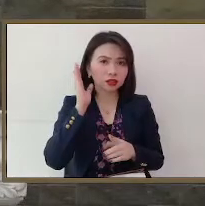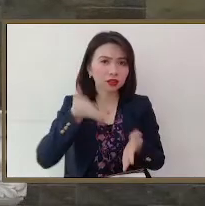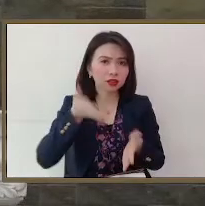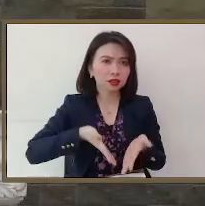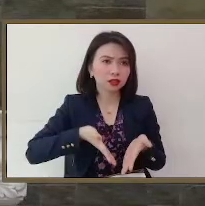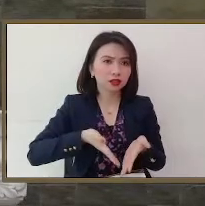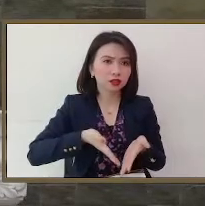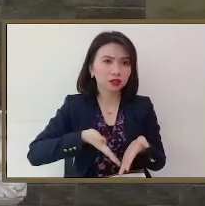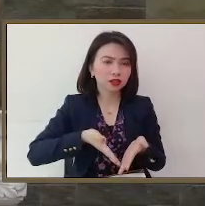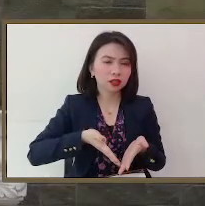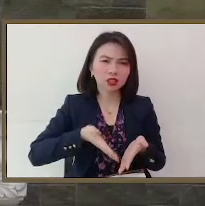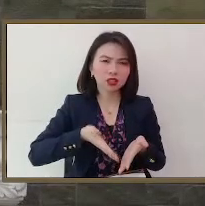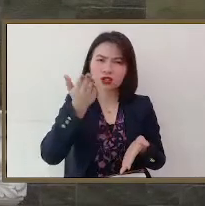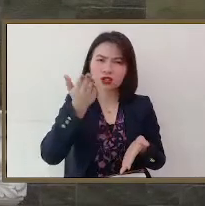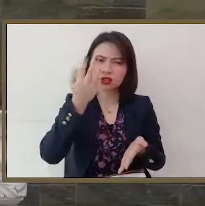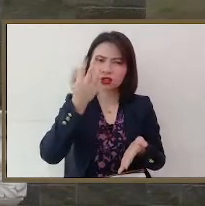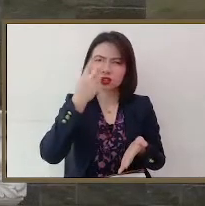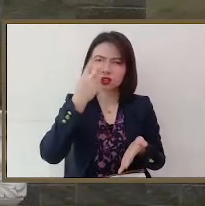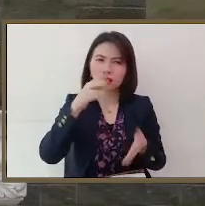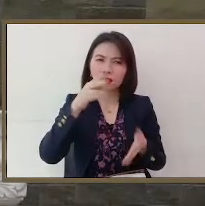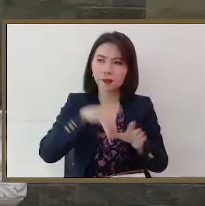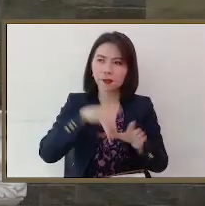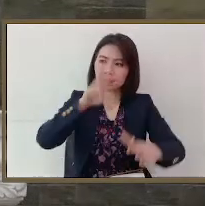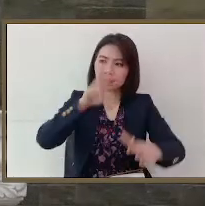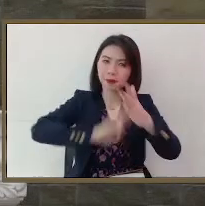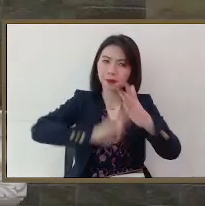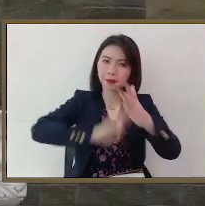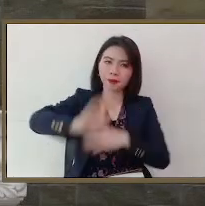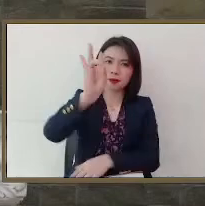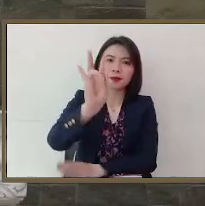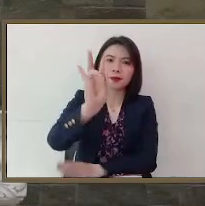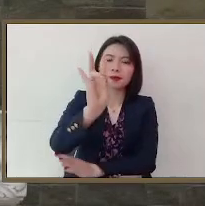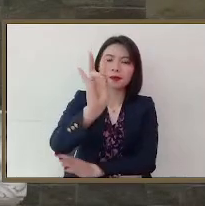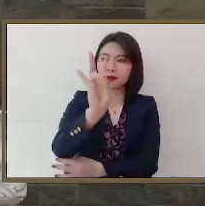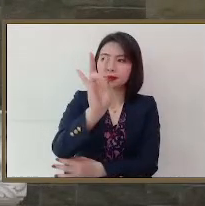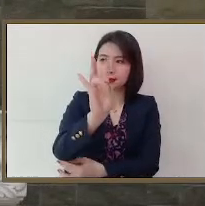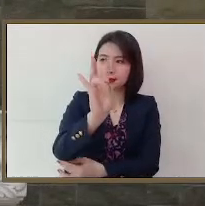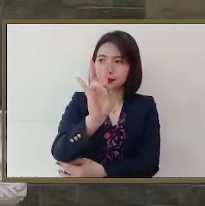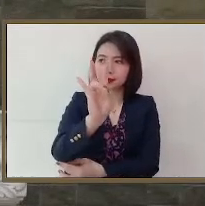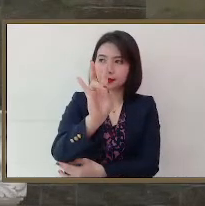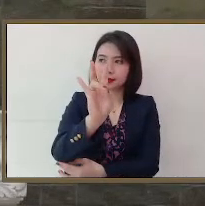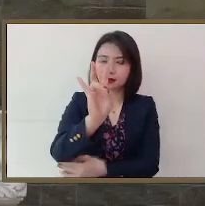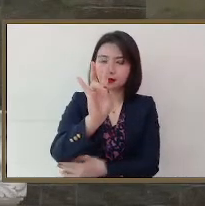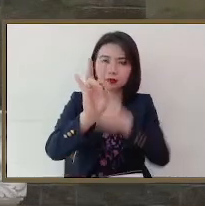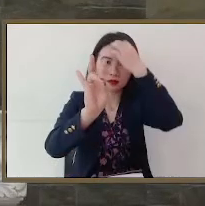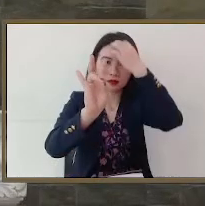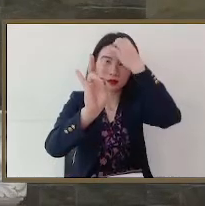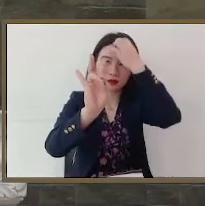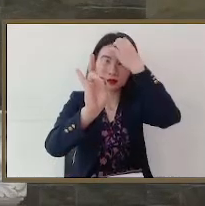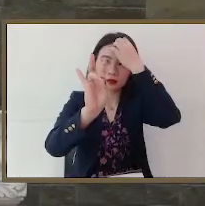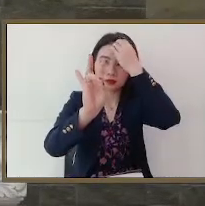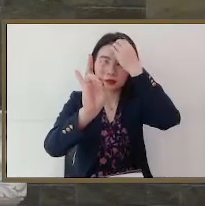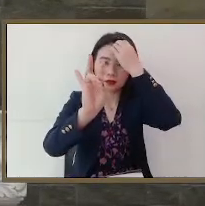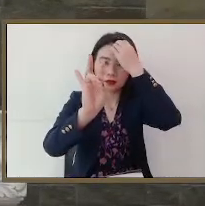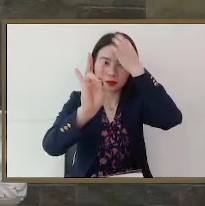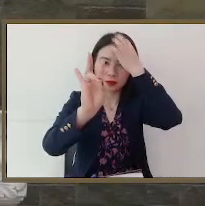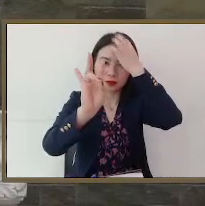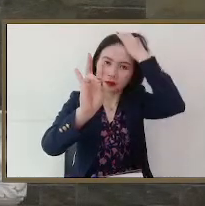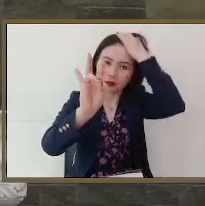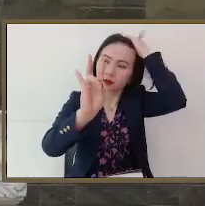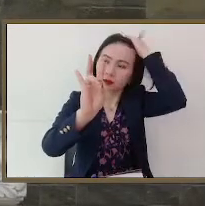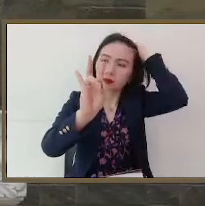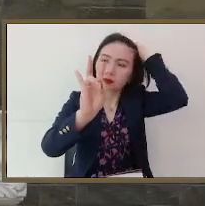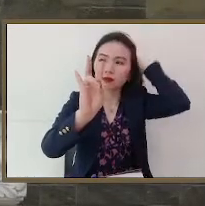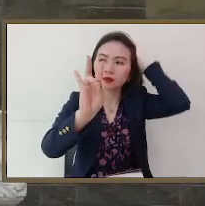Nakita niyo po ba, mga kapatid? You go to your Bible in verse number 7. I'm done. Verse number 7.